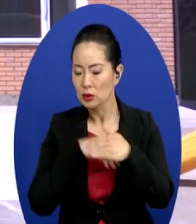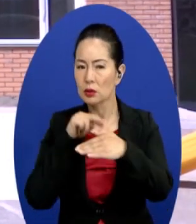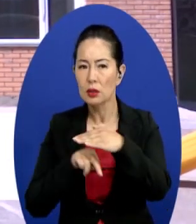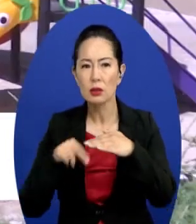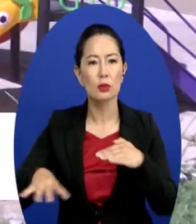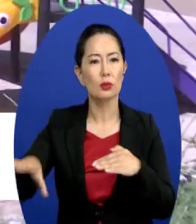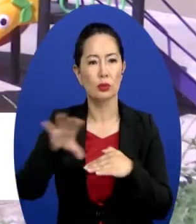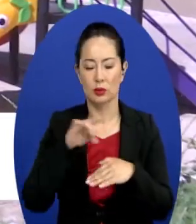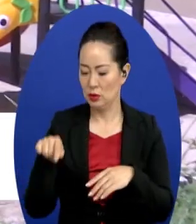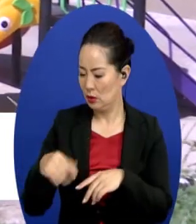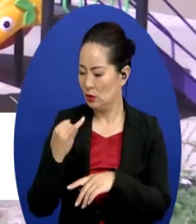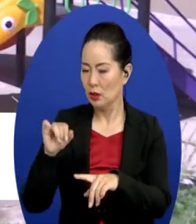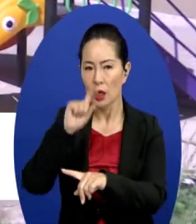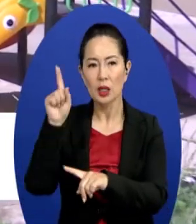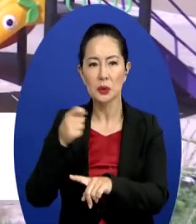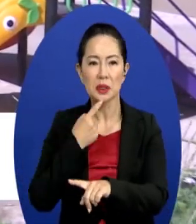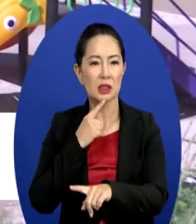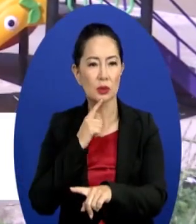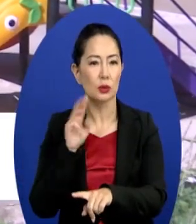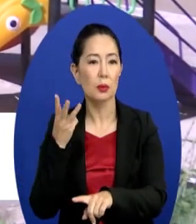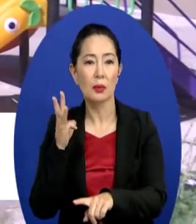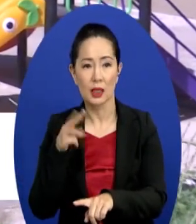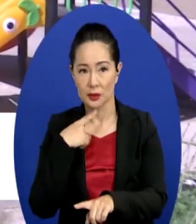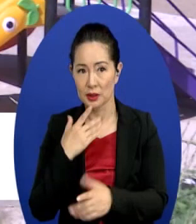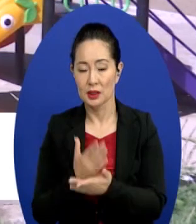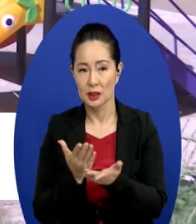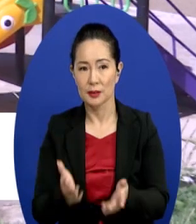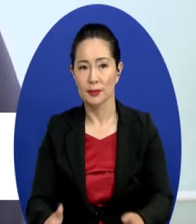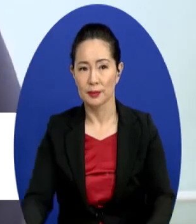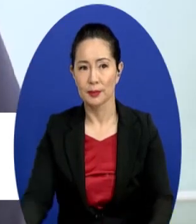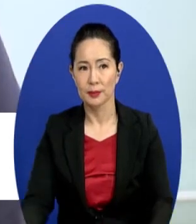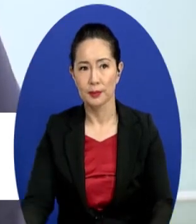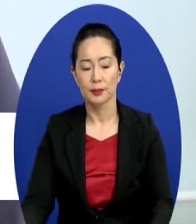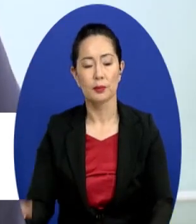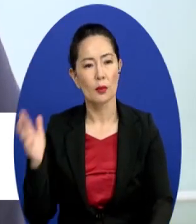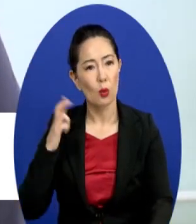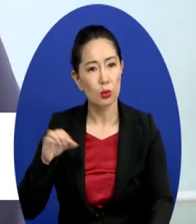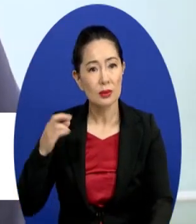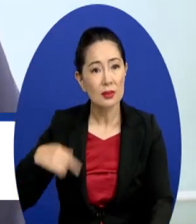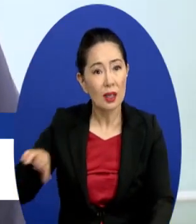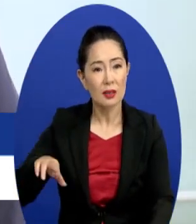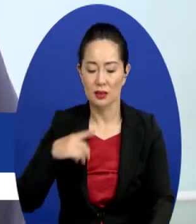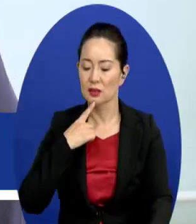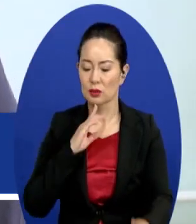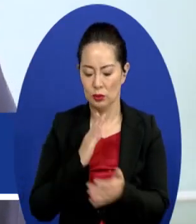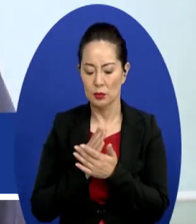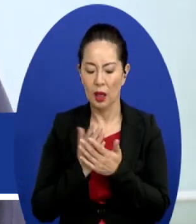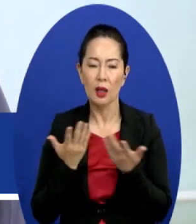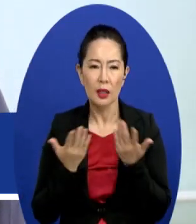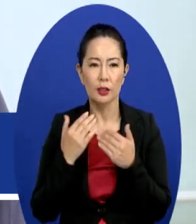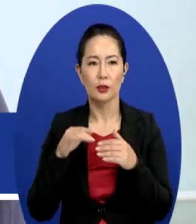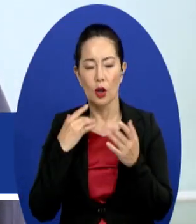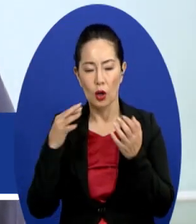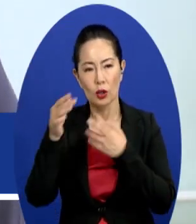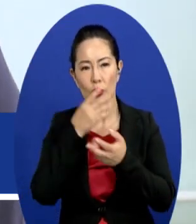цэцэрлэгийн хувьд энэ асуудал илүү хүндрэлтэй байж болцсохгүй байна. Бусад цэцэрлэгүүд маш хүндрэлтэй байгаа. Бид нар бол одоо